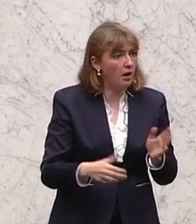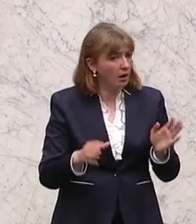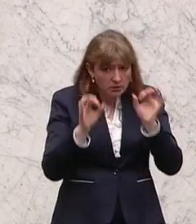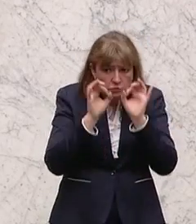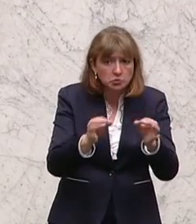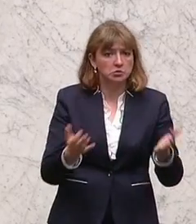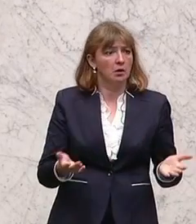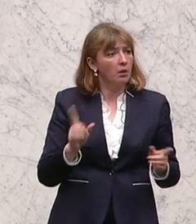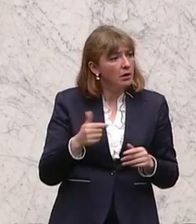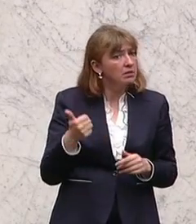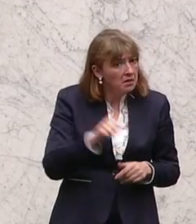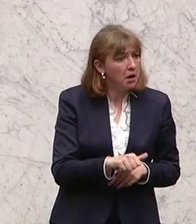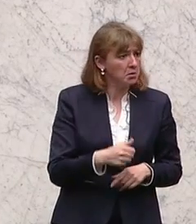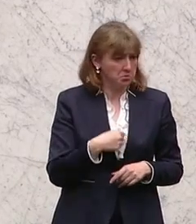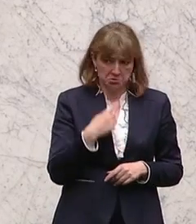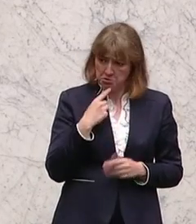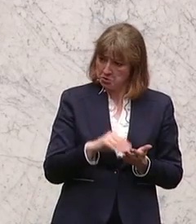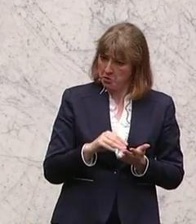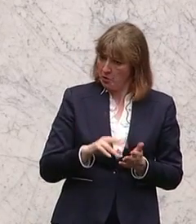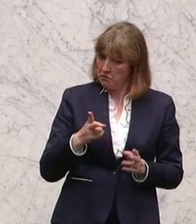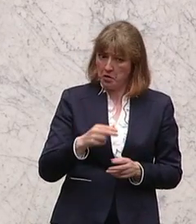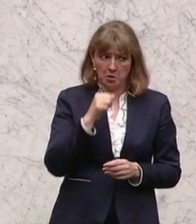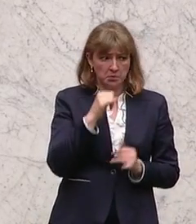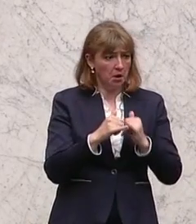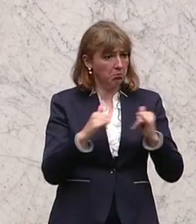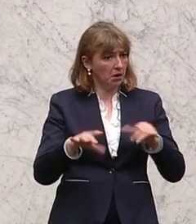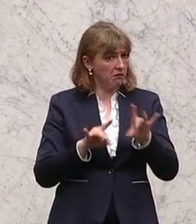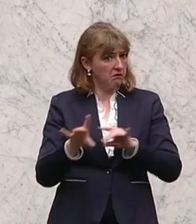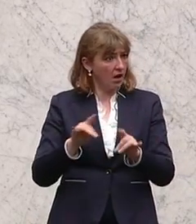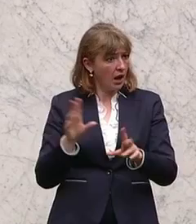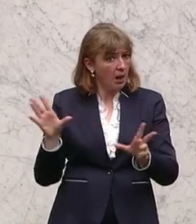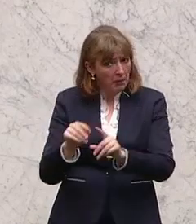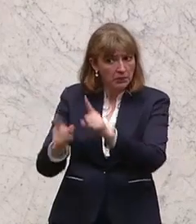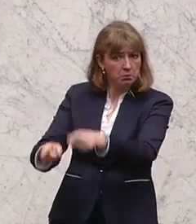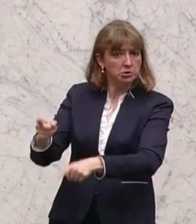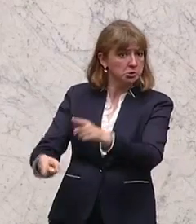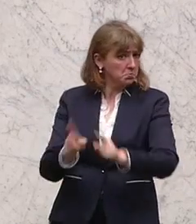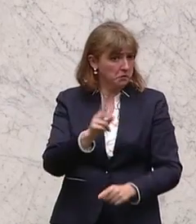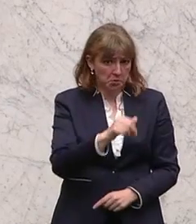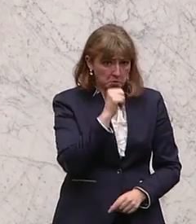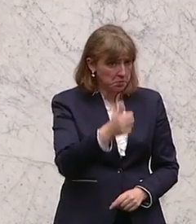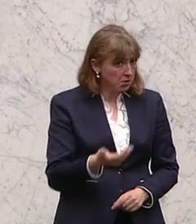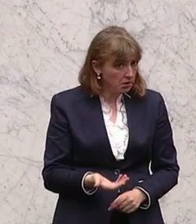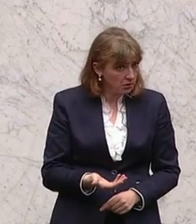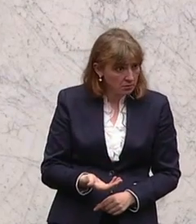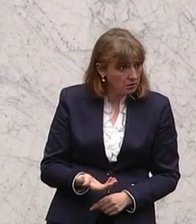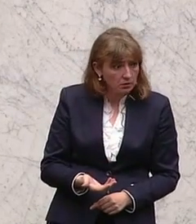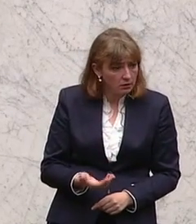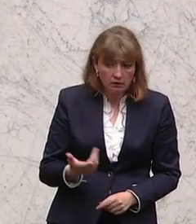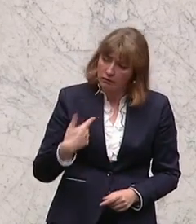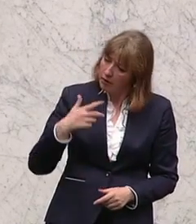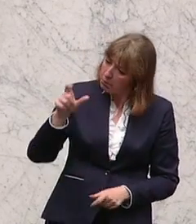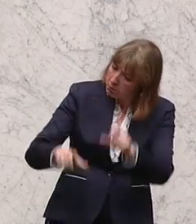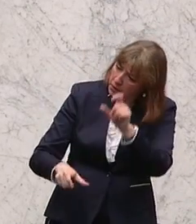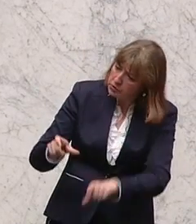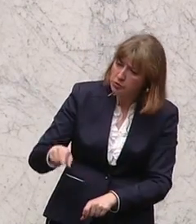gehen einen Schritt weiter und sagen, warum kann man da nicht mit einer Briefwahl mitbestimmen? Warum kann man nicht mitbestimmen über